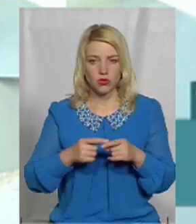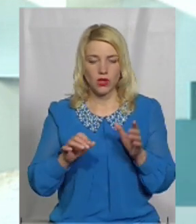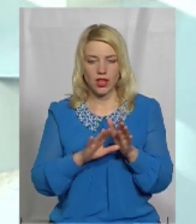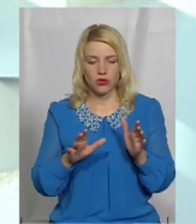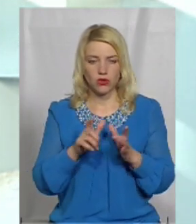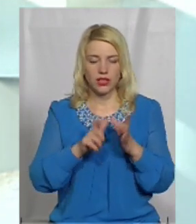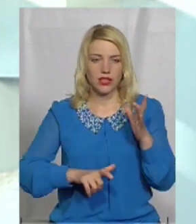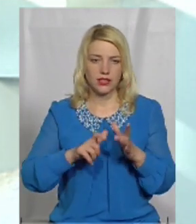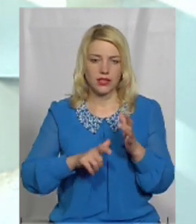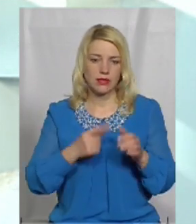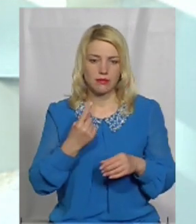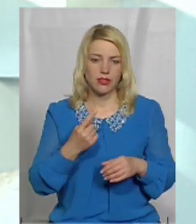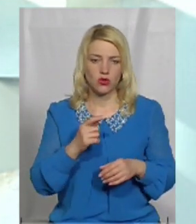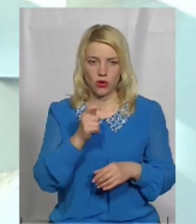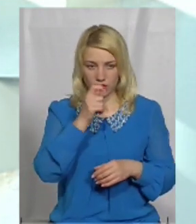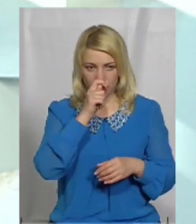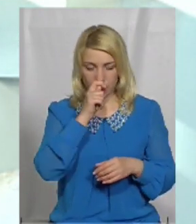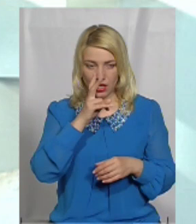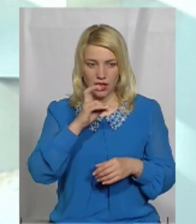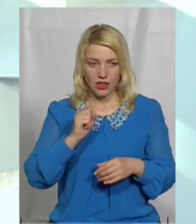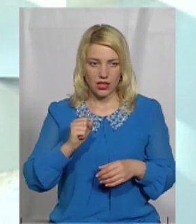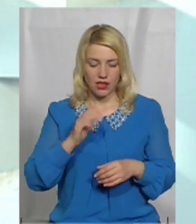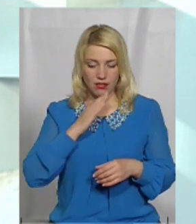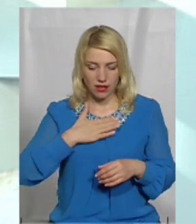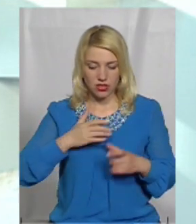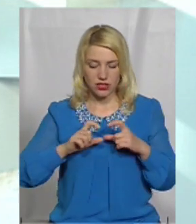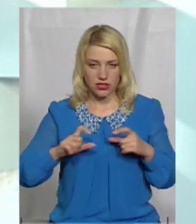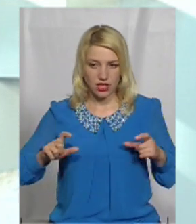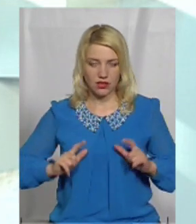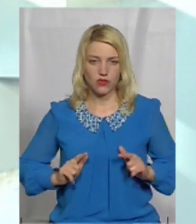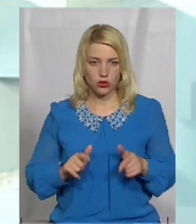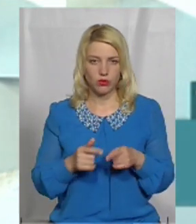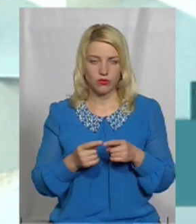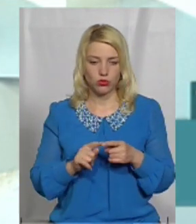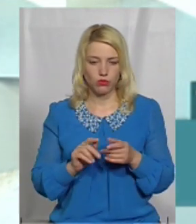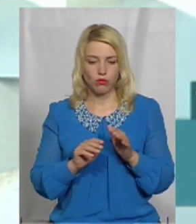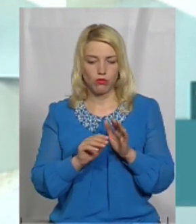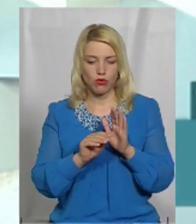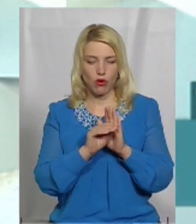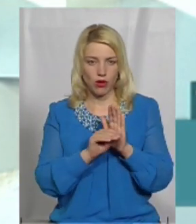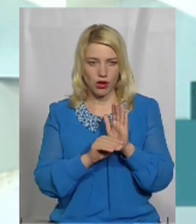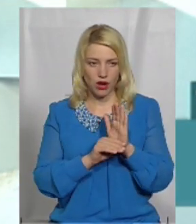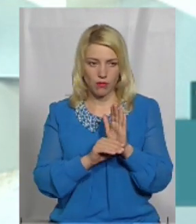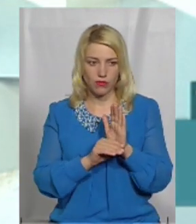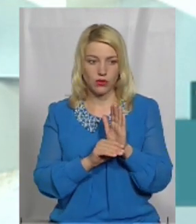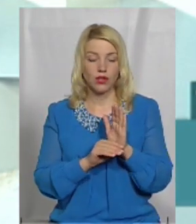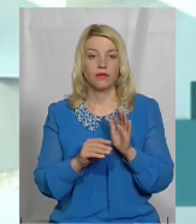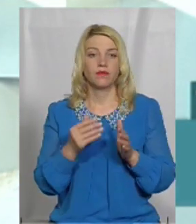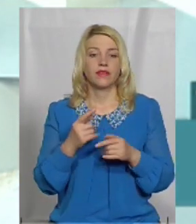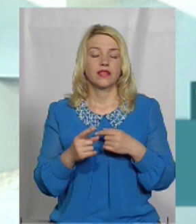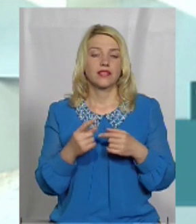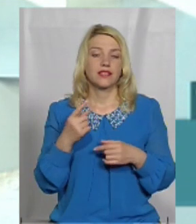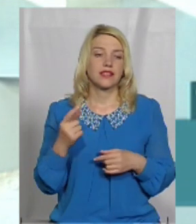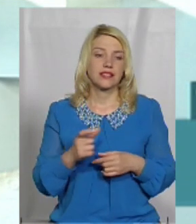електронних рецептів із 1 квітня. Наш заклад вступив в цю програму десь з 2